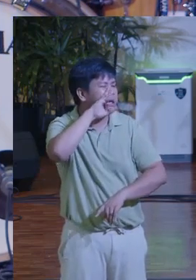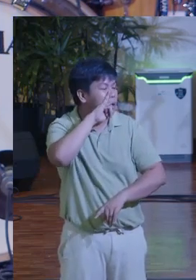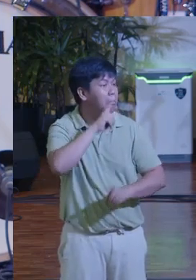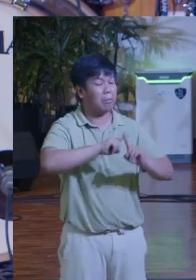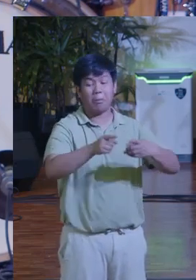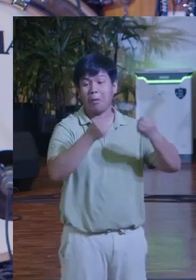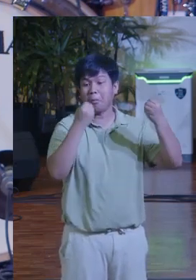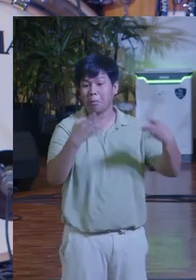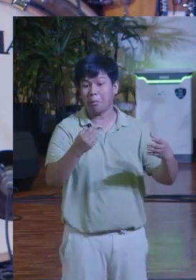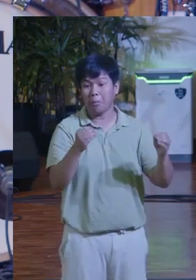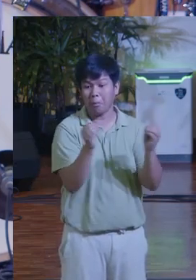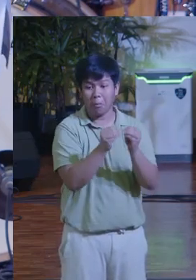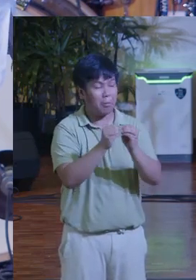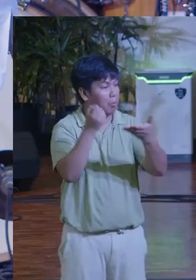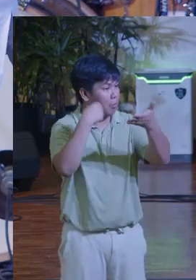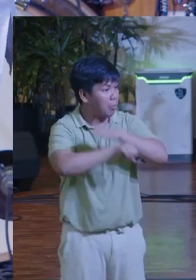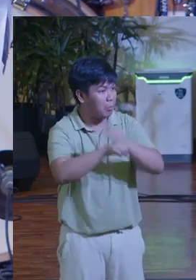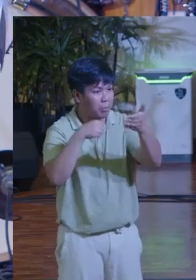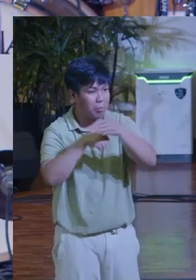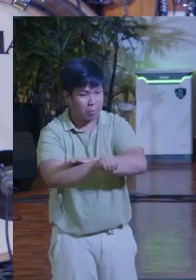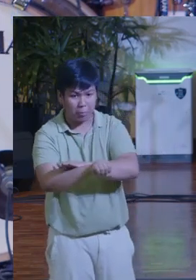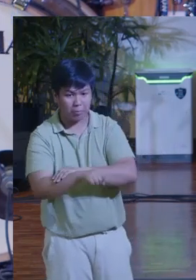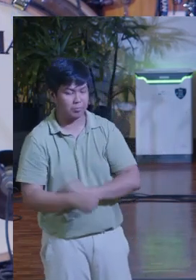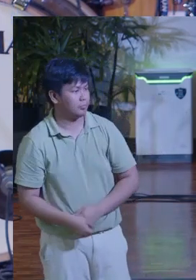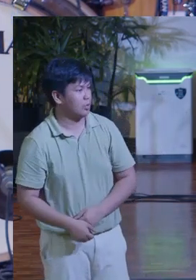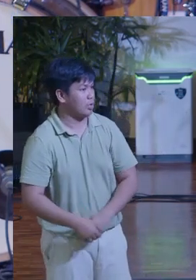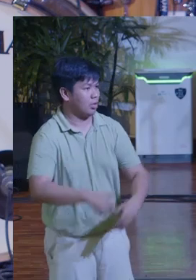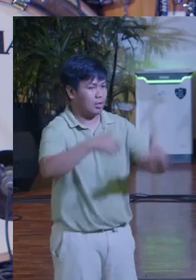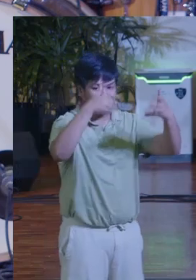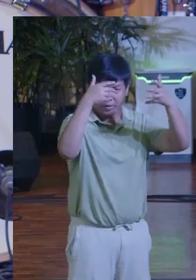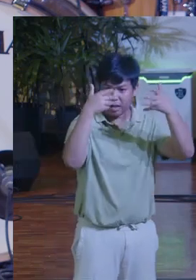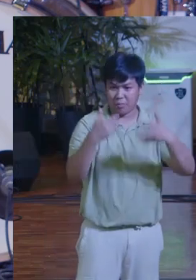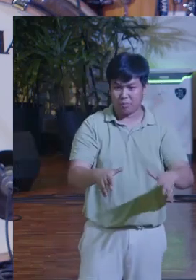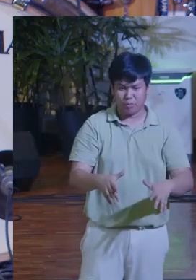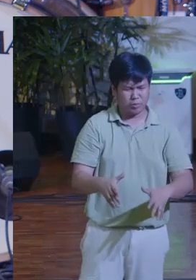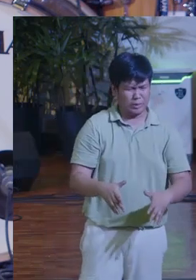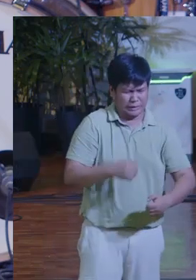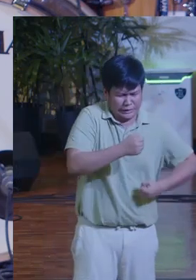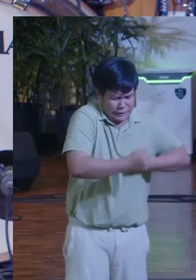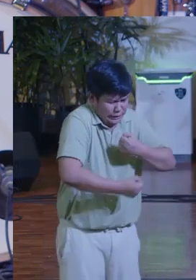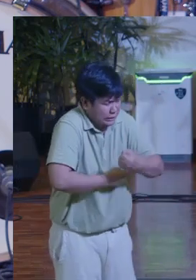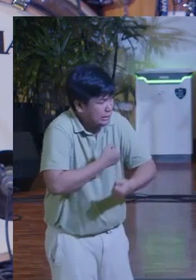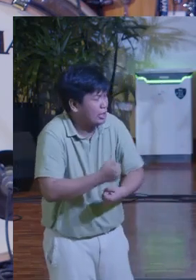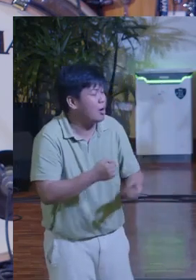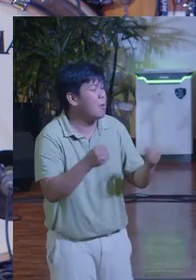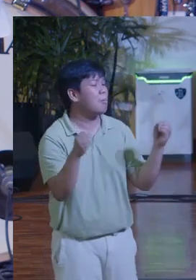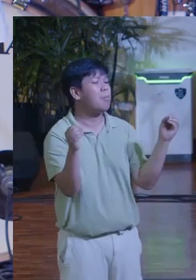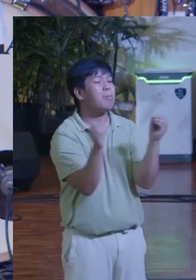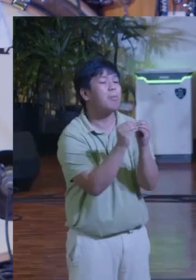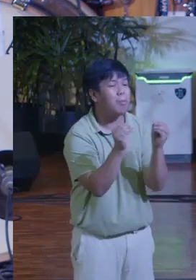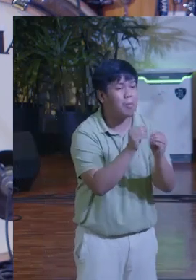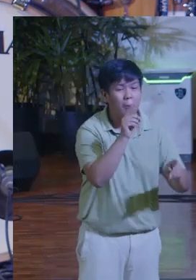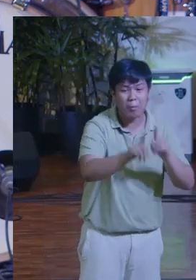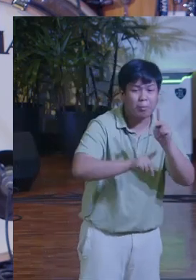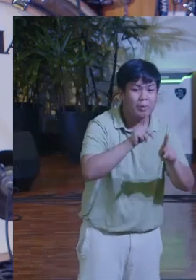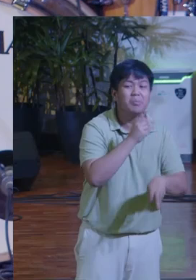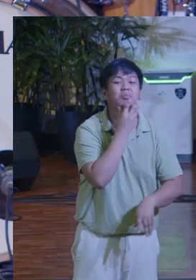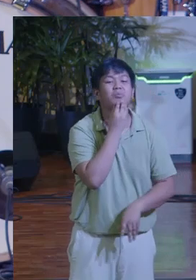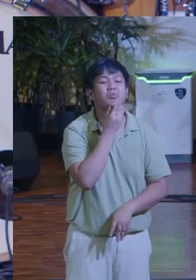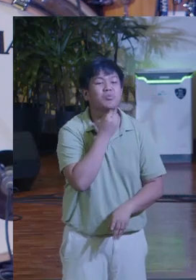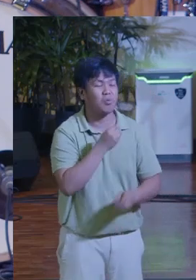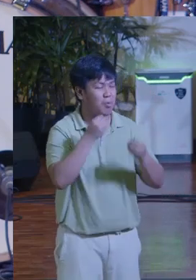lumago. No? So sa gitna ng kanilang paghihirap, lalong dumami ang mga